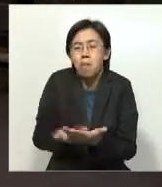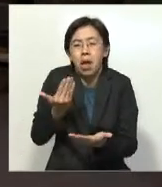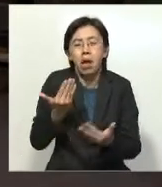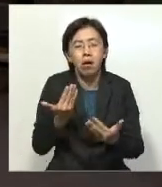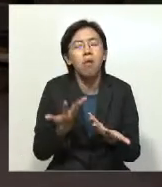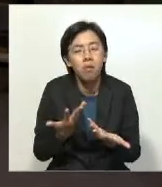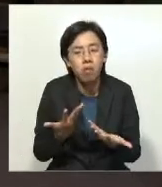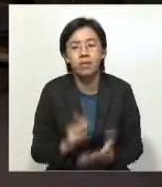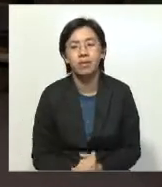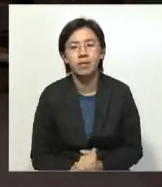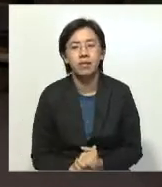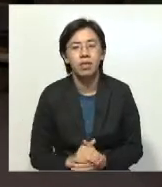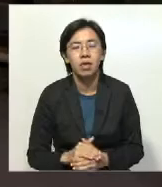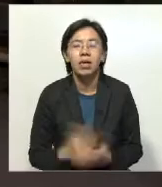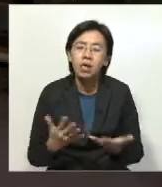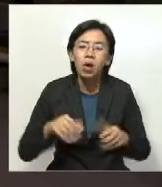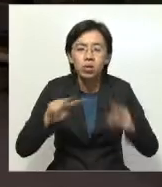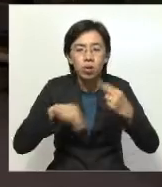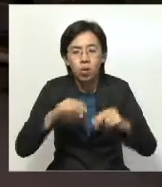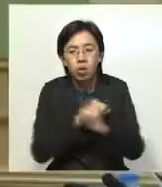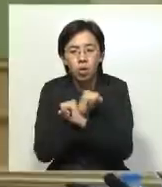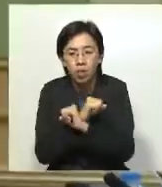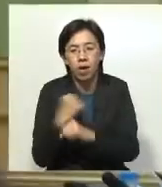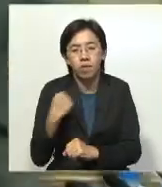ในเรื่องของด้านความมั่นคงค่ะ